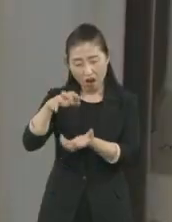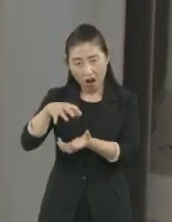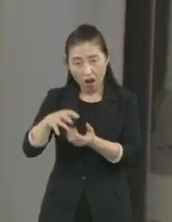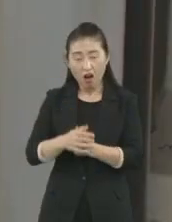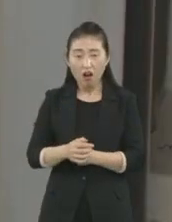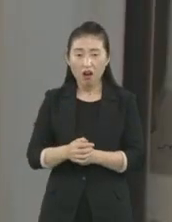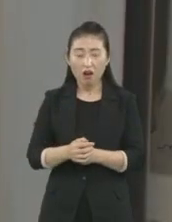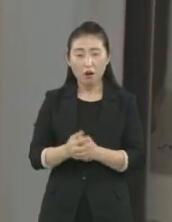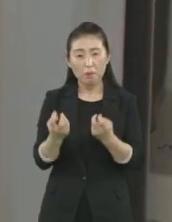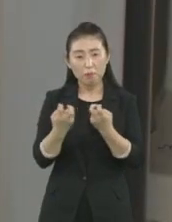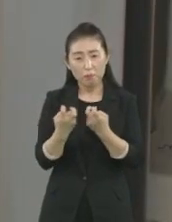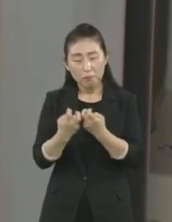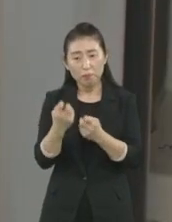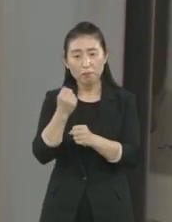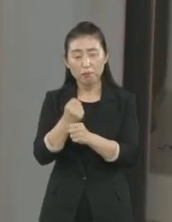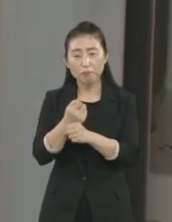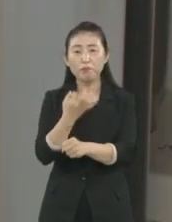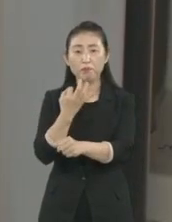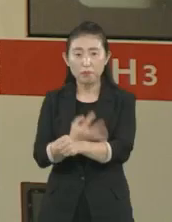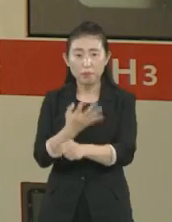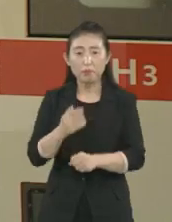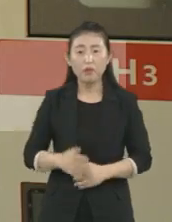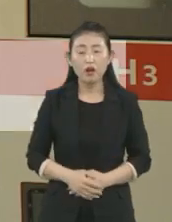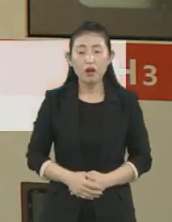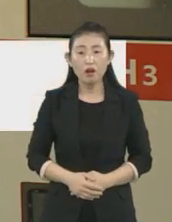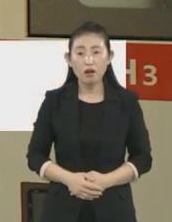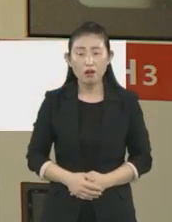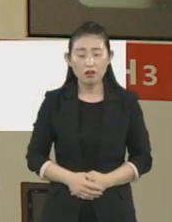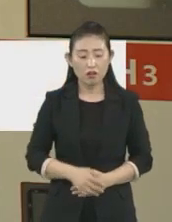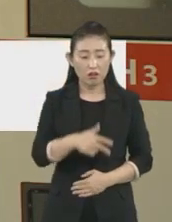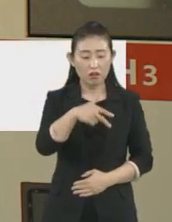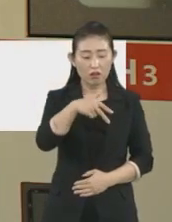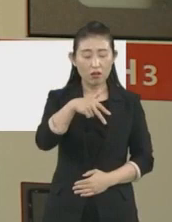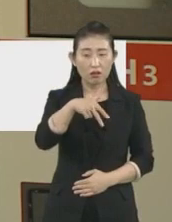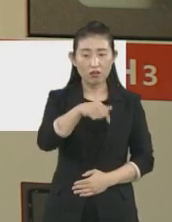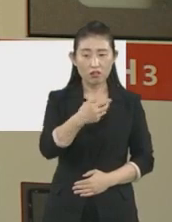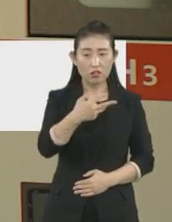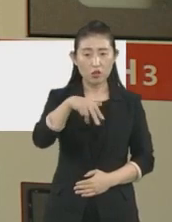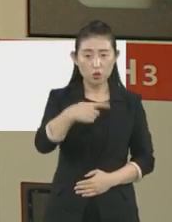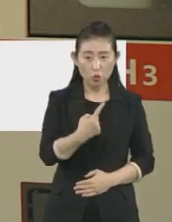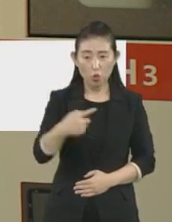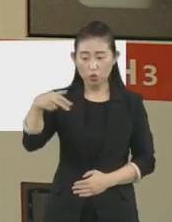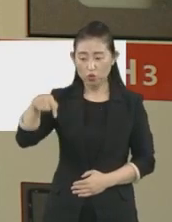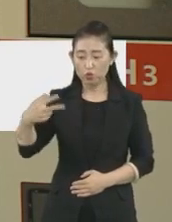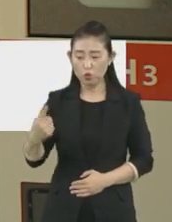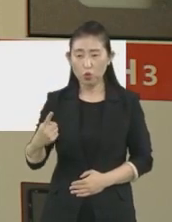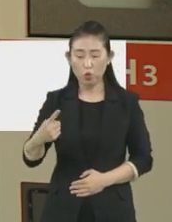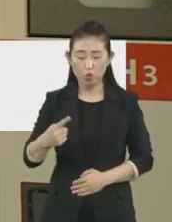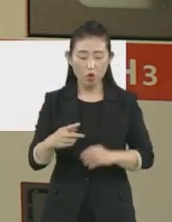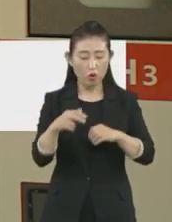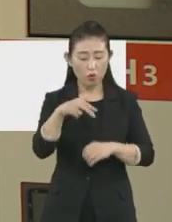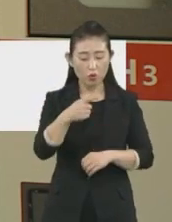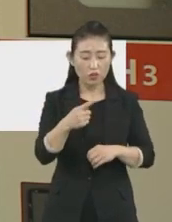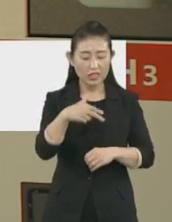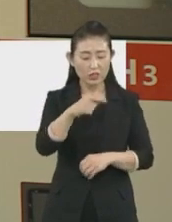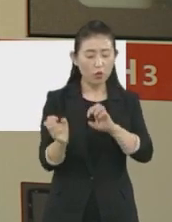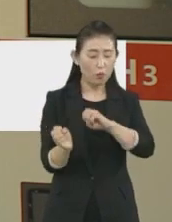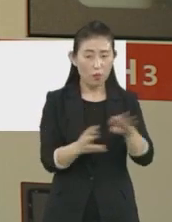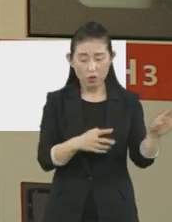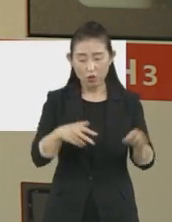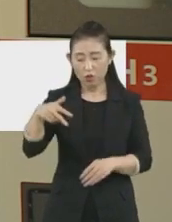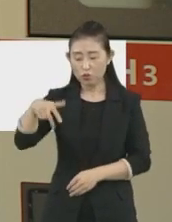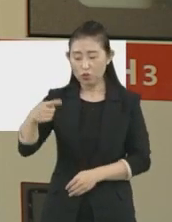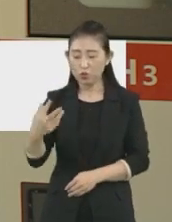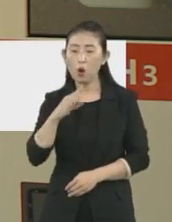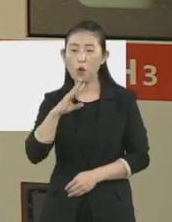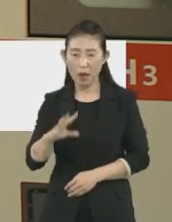비교적 간단합니다. 수소와 질소로만 분리가 되기 때문에 원료가 단순하고 반응 온도가 낮고 또